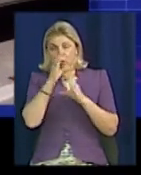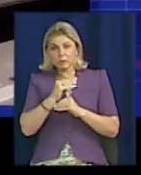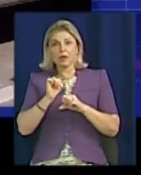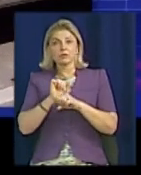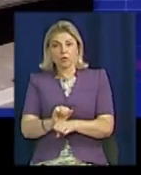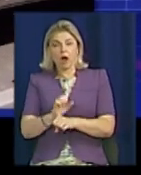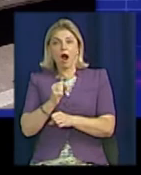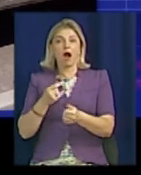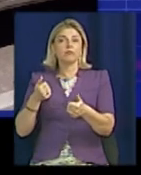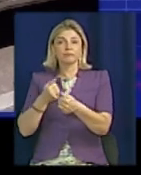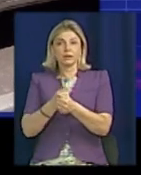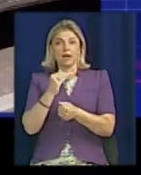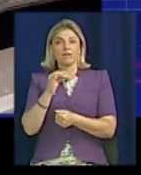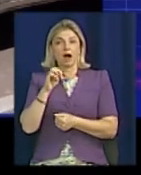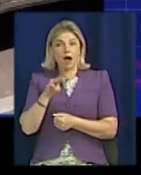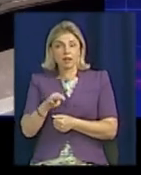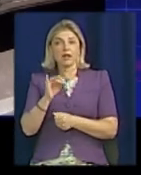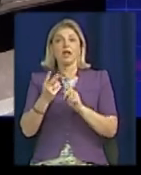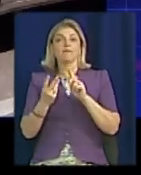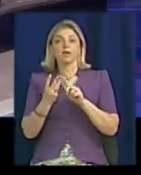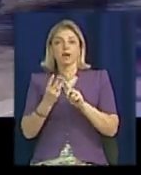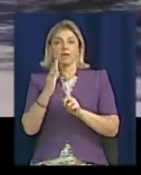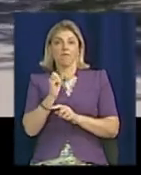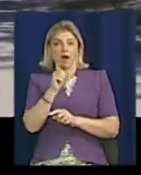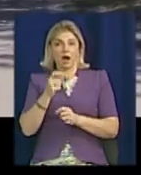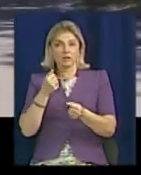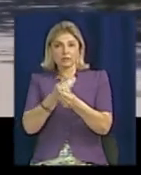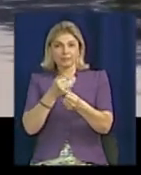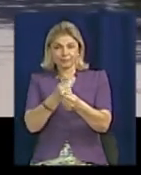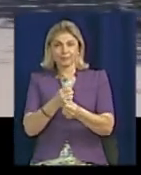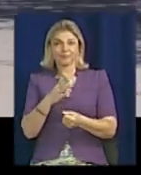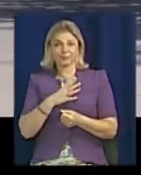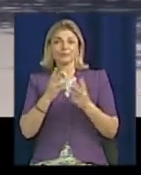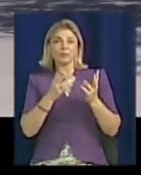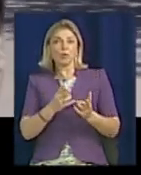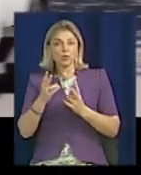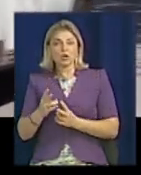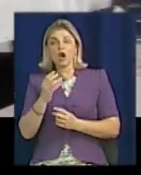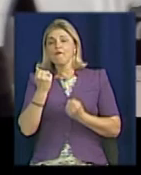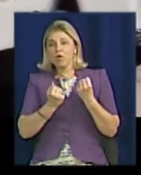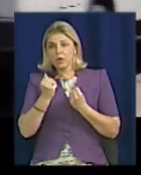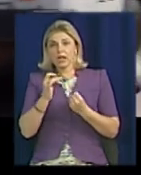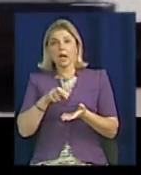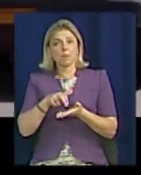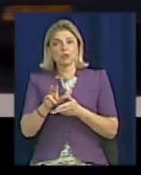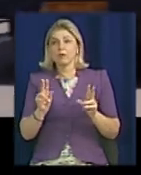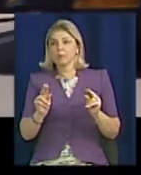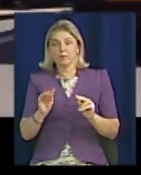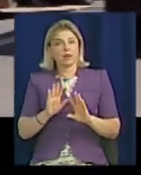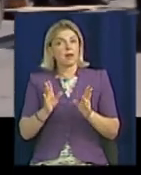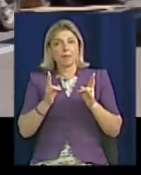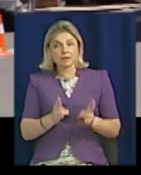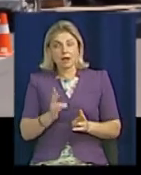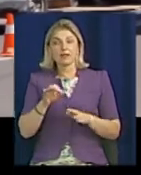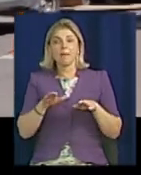якого в свою чергу врізався ВАЗ. Автомобілі отримали механічні пошкодження. Ані водії, ані пішоходи не постраждали. На